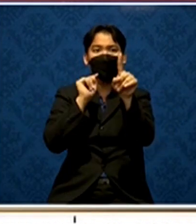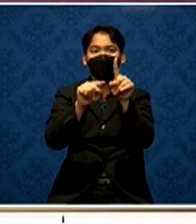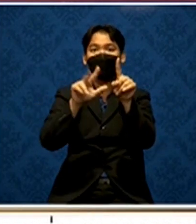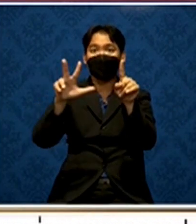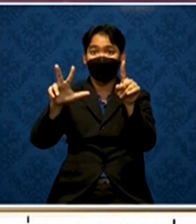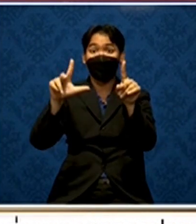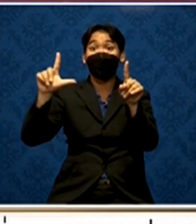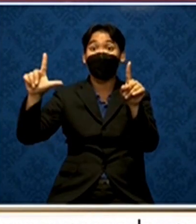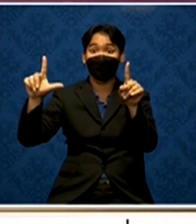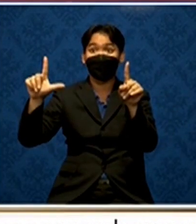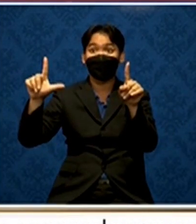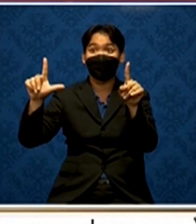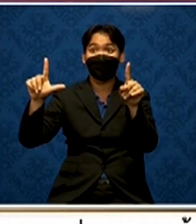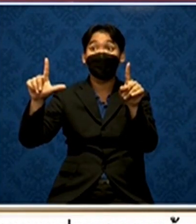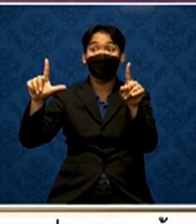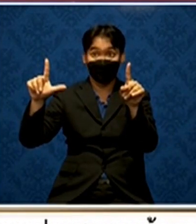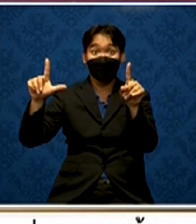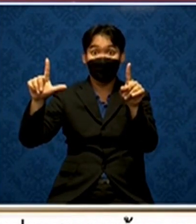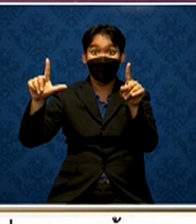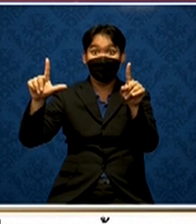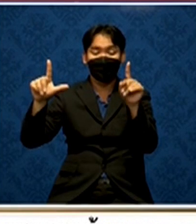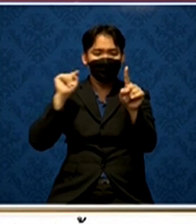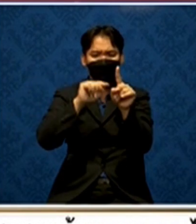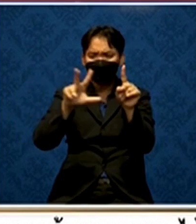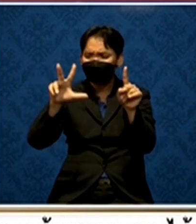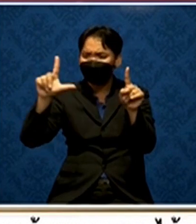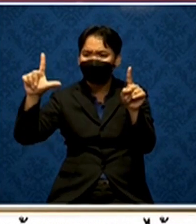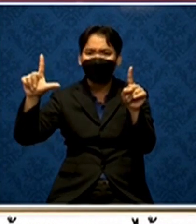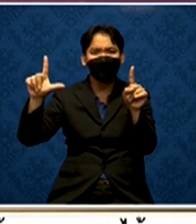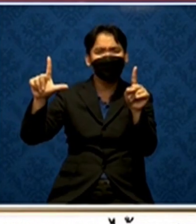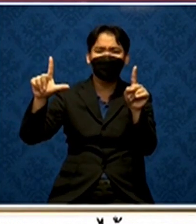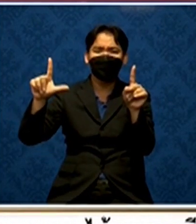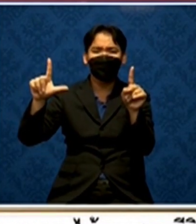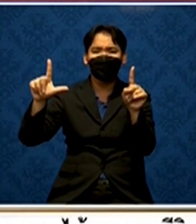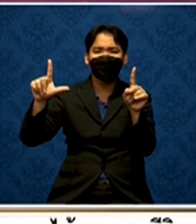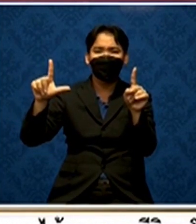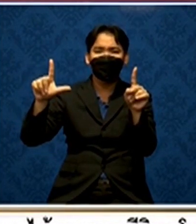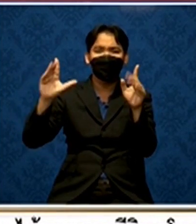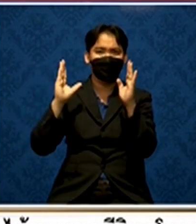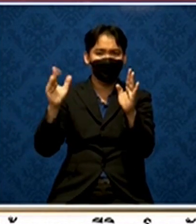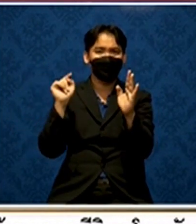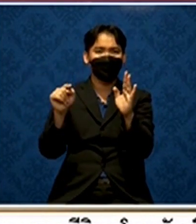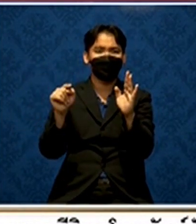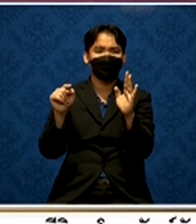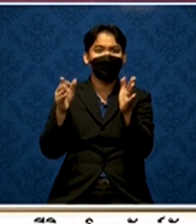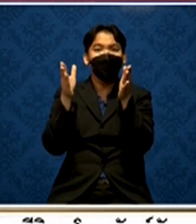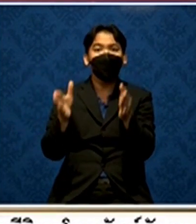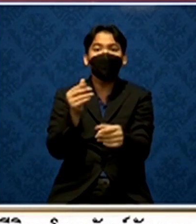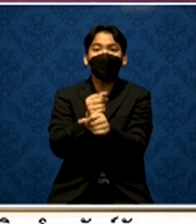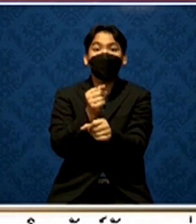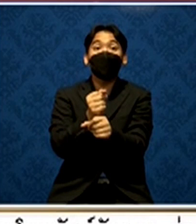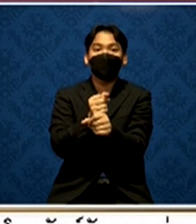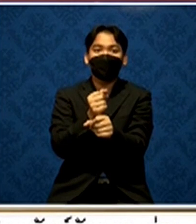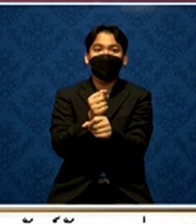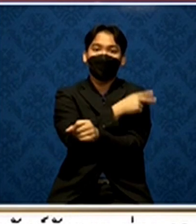านและหนำซ้ำครับ 1.3 ล้านที่เพิ่มขึ้นครับกลายเป็นงบบุคลากรที่เพิ่มขึ้นงบด